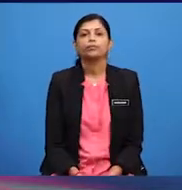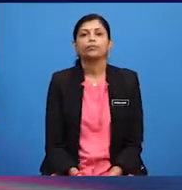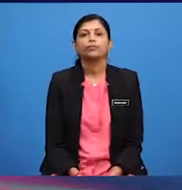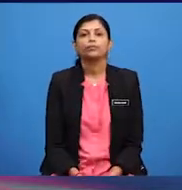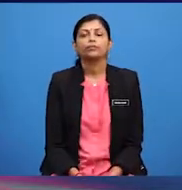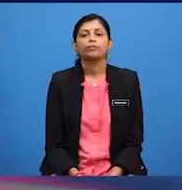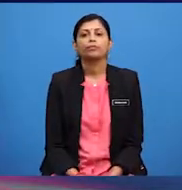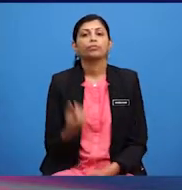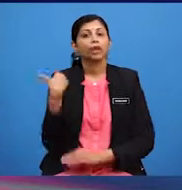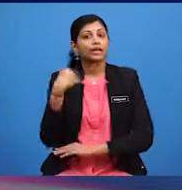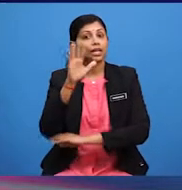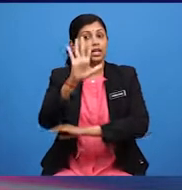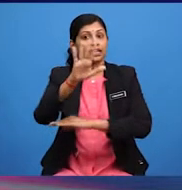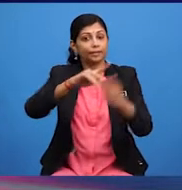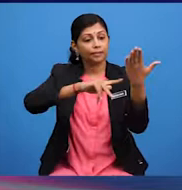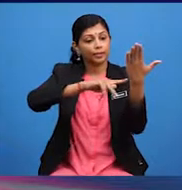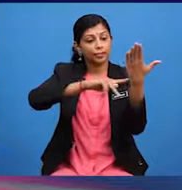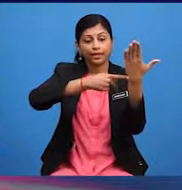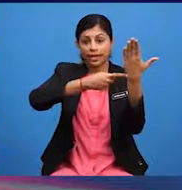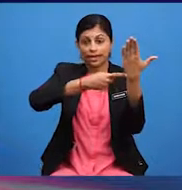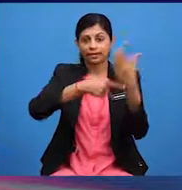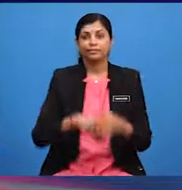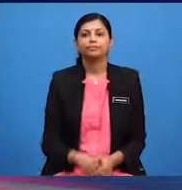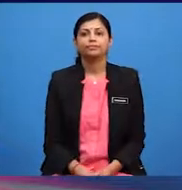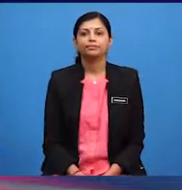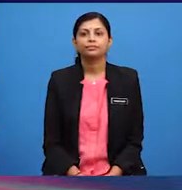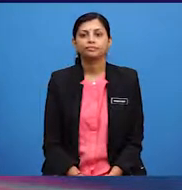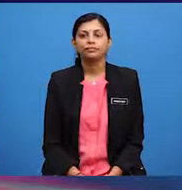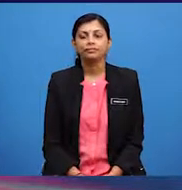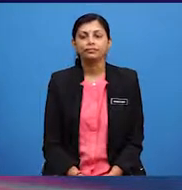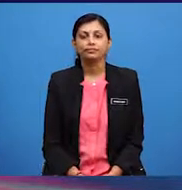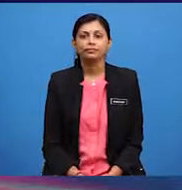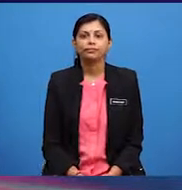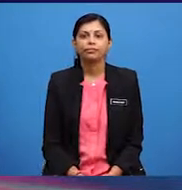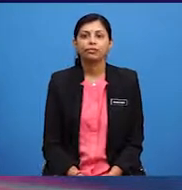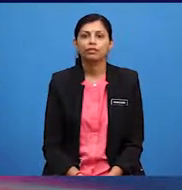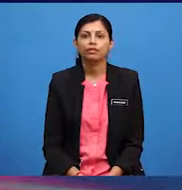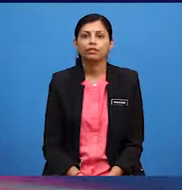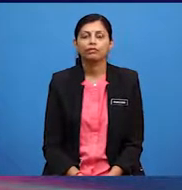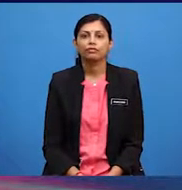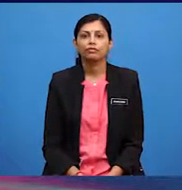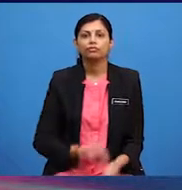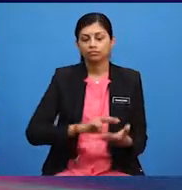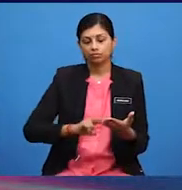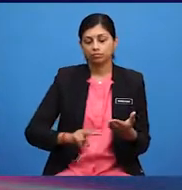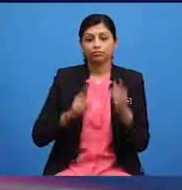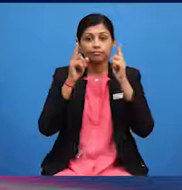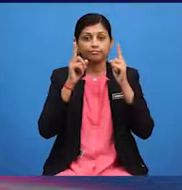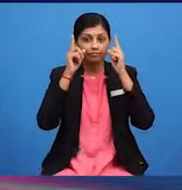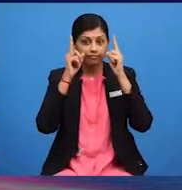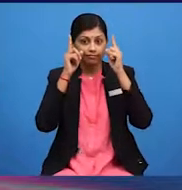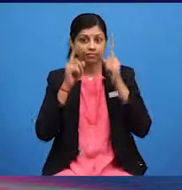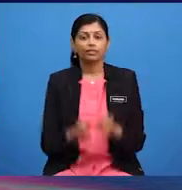Terdapat lima peranan lakaran dalam reka bentuk produk seperti yang